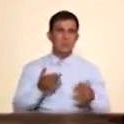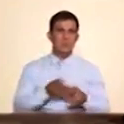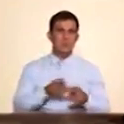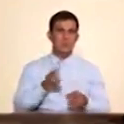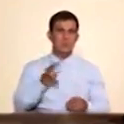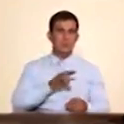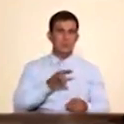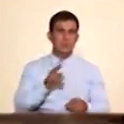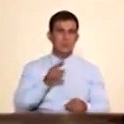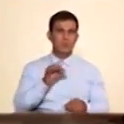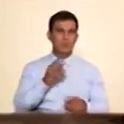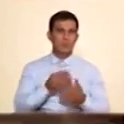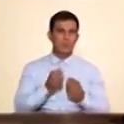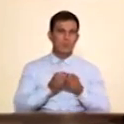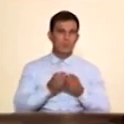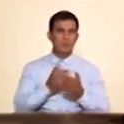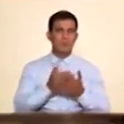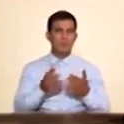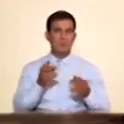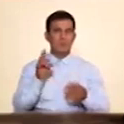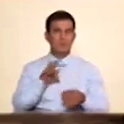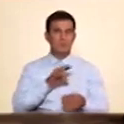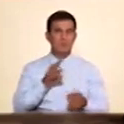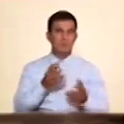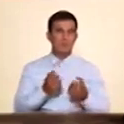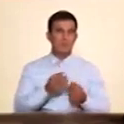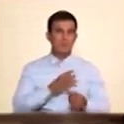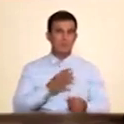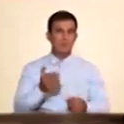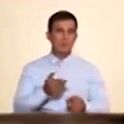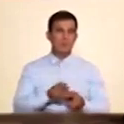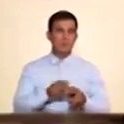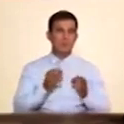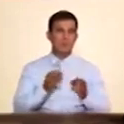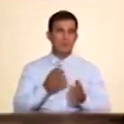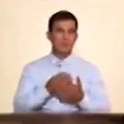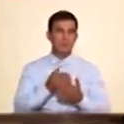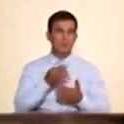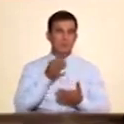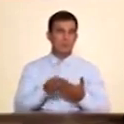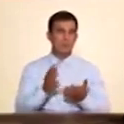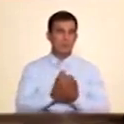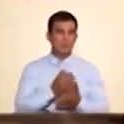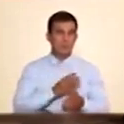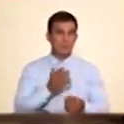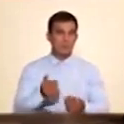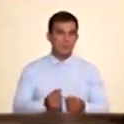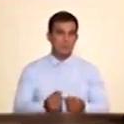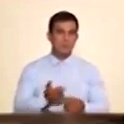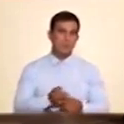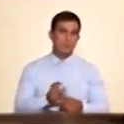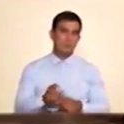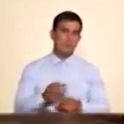edi. To'g'ri javobni aniqlab olgan bo'lsangiz, tekshirib ko'rishingiz mumkin. Demak,